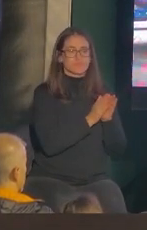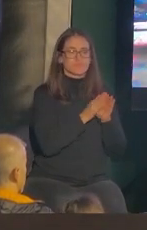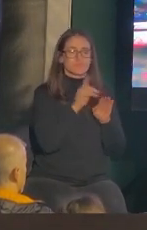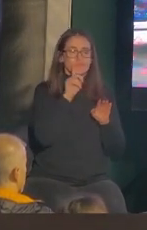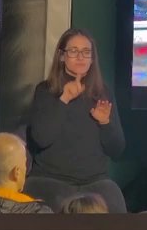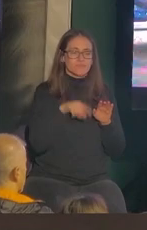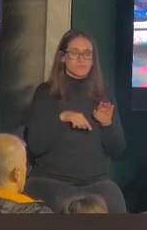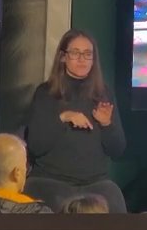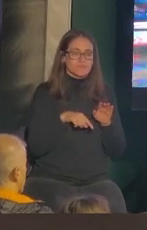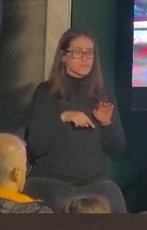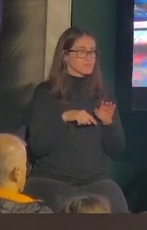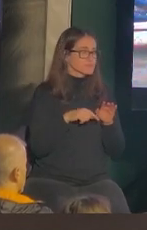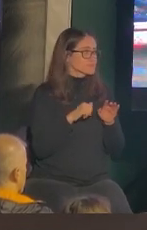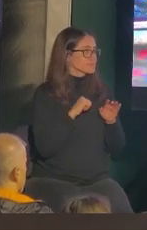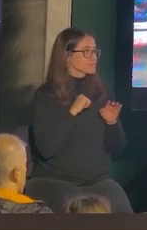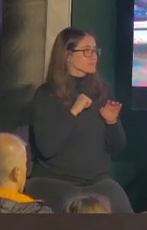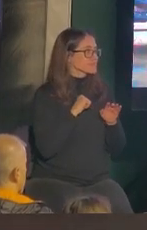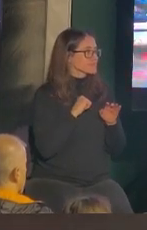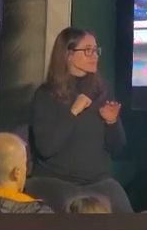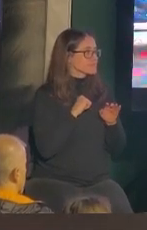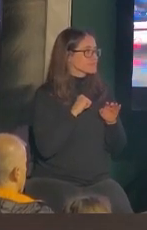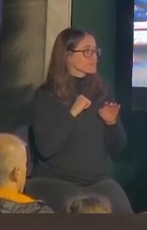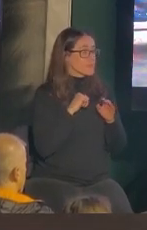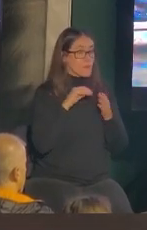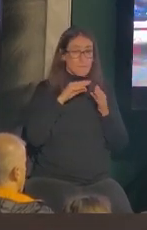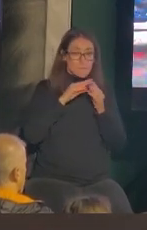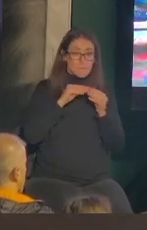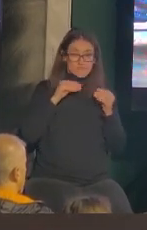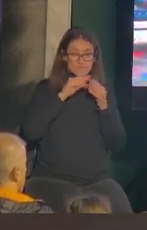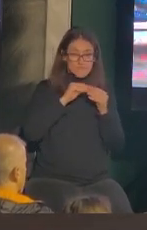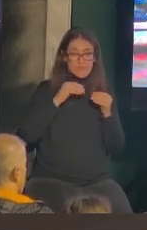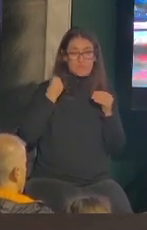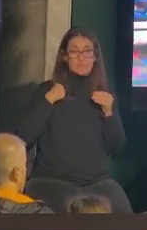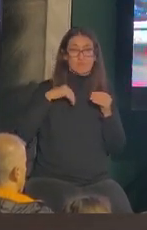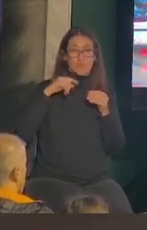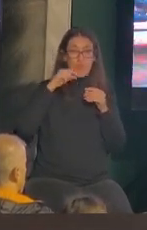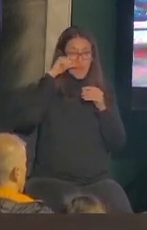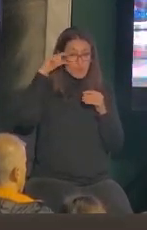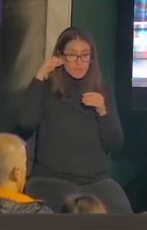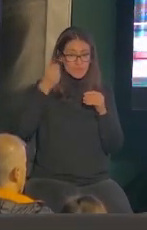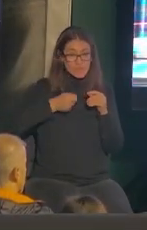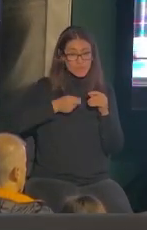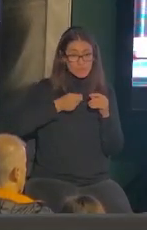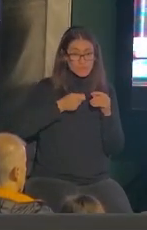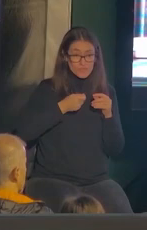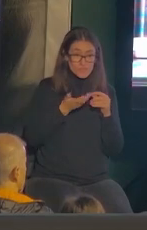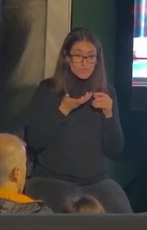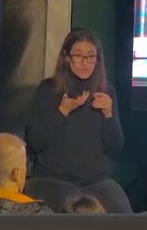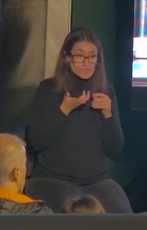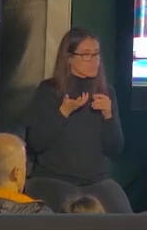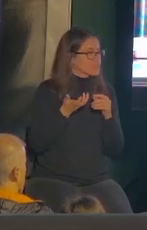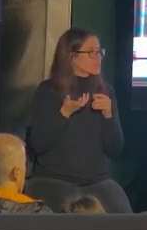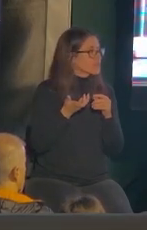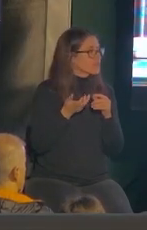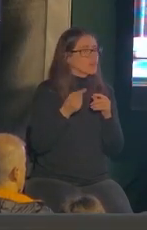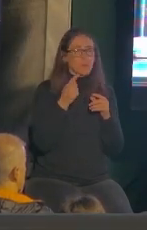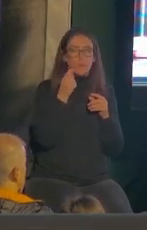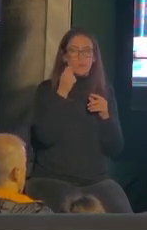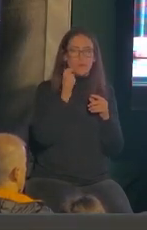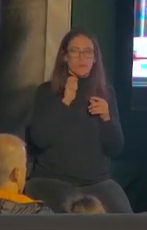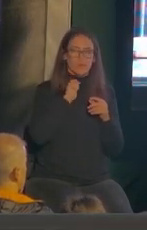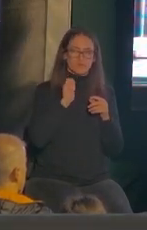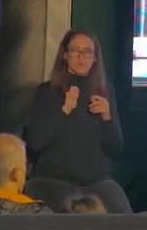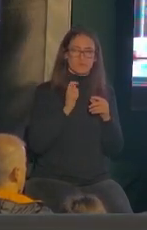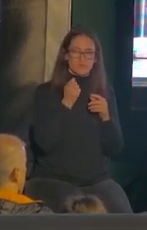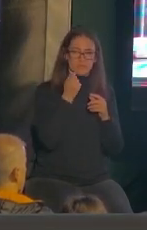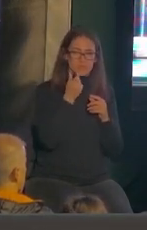la pasta d'ametlla, en aquest cas és torrada, suposo que la veieu, i té un toc amarg. Amb aquest.